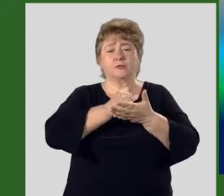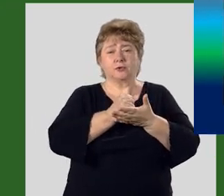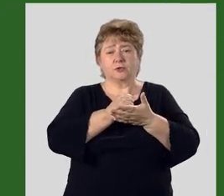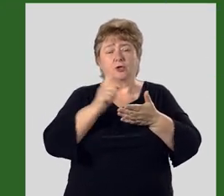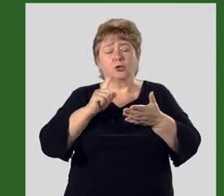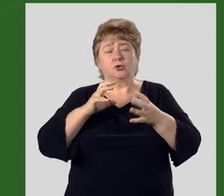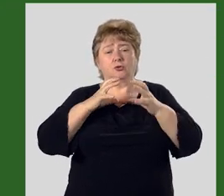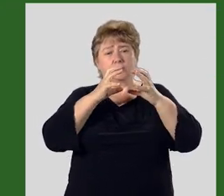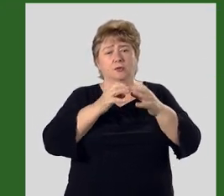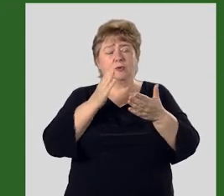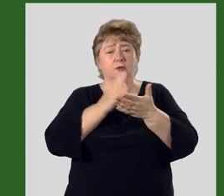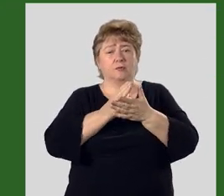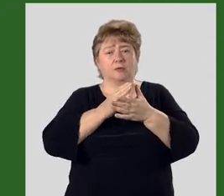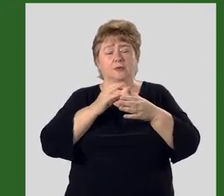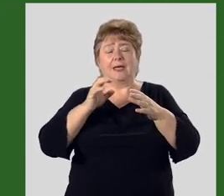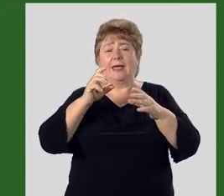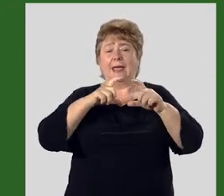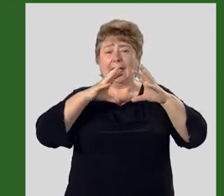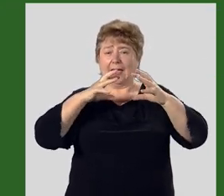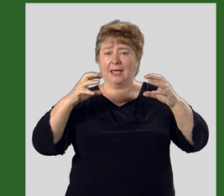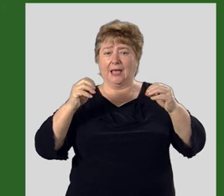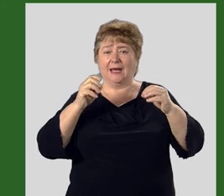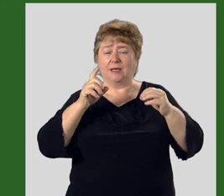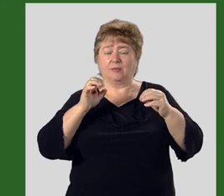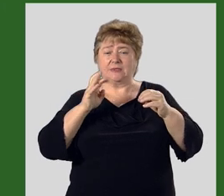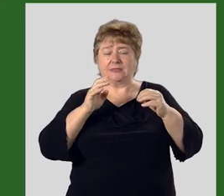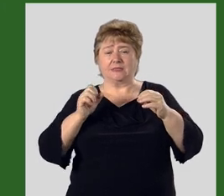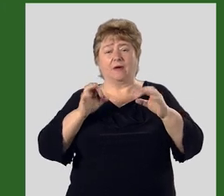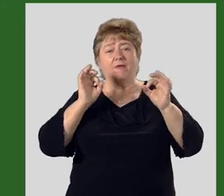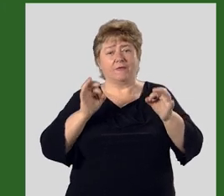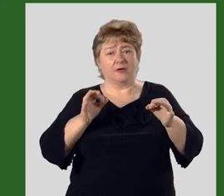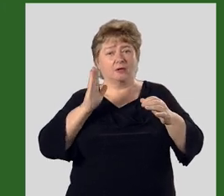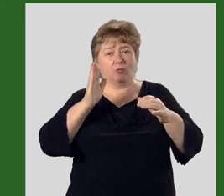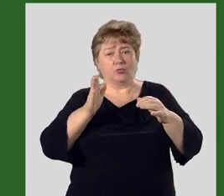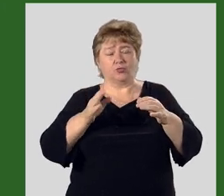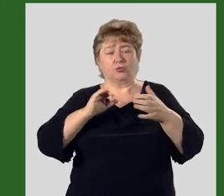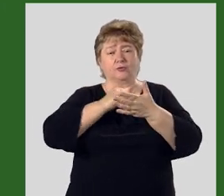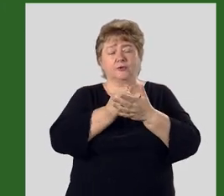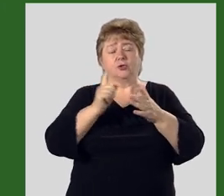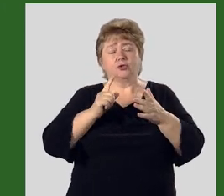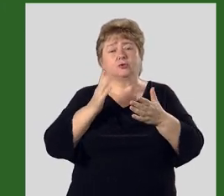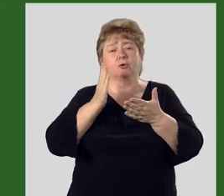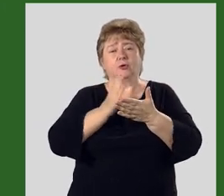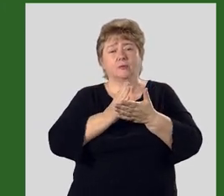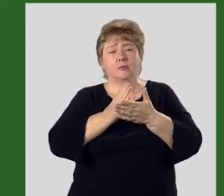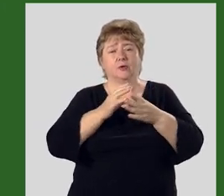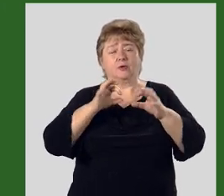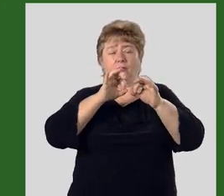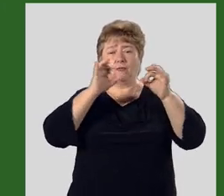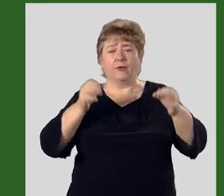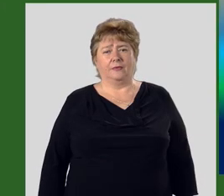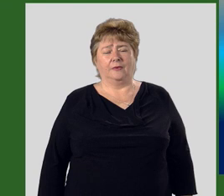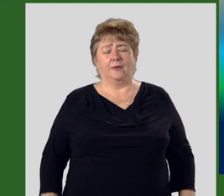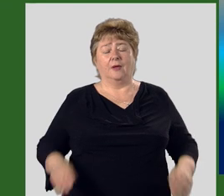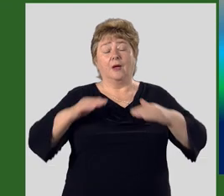утверждение, что Земля имеет форму эллипса, скорее будет верно утверждение, что она имеет форму